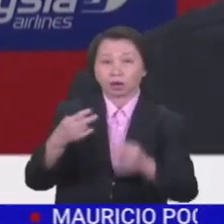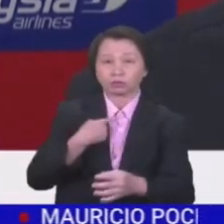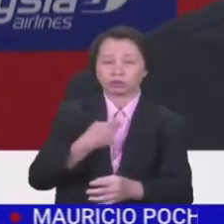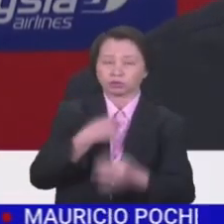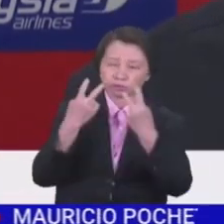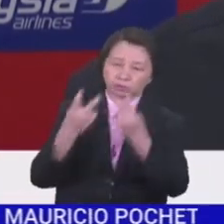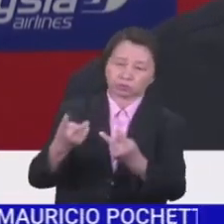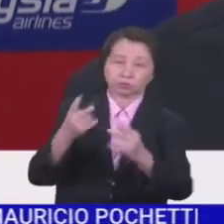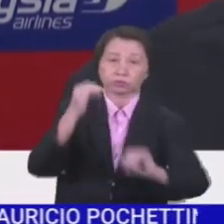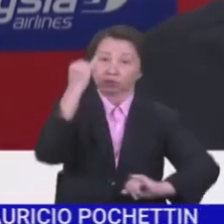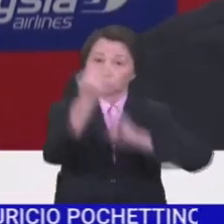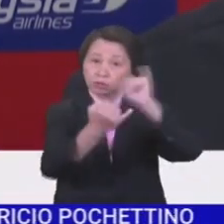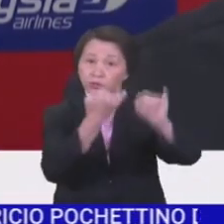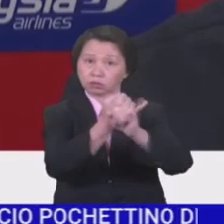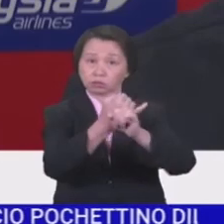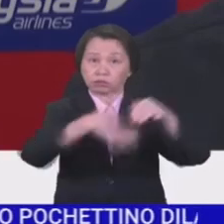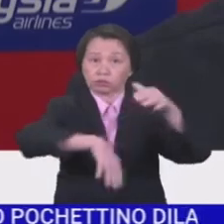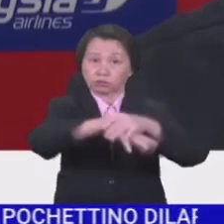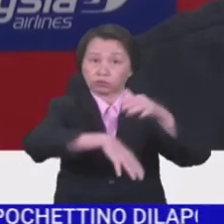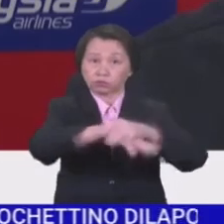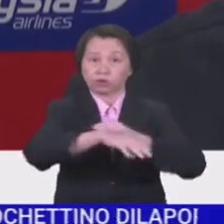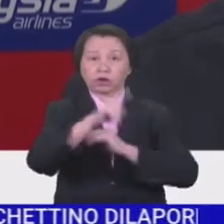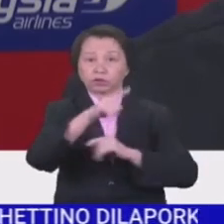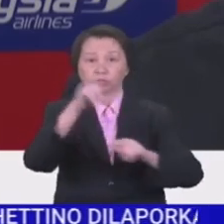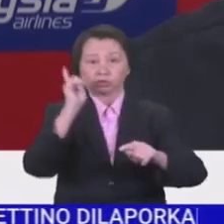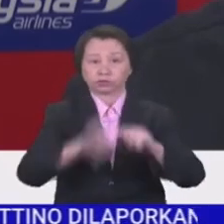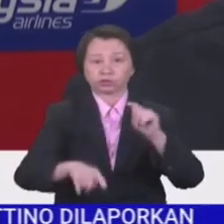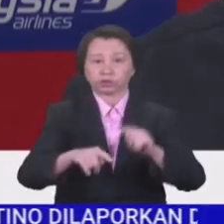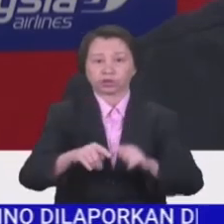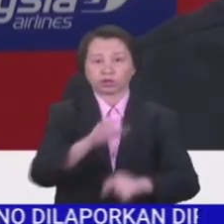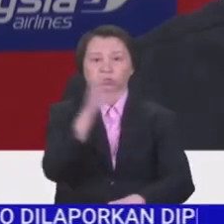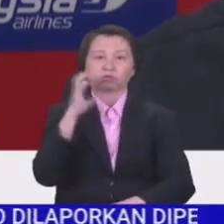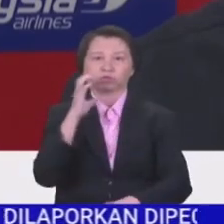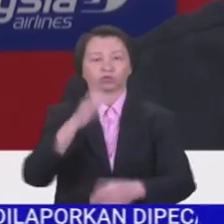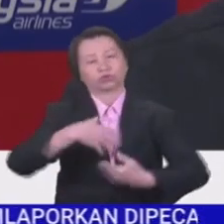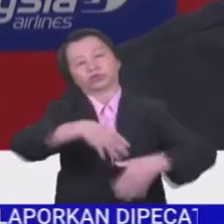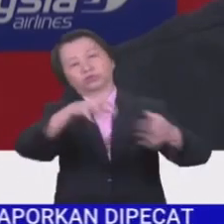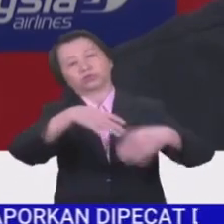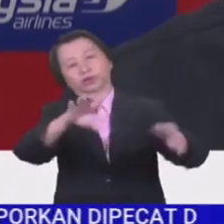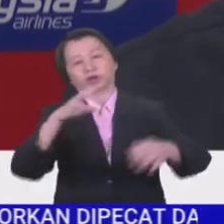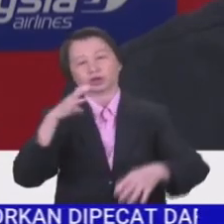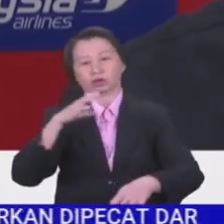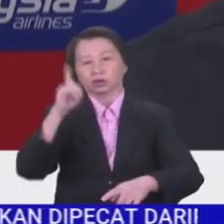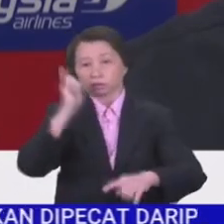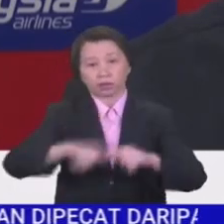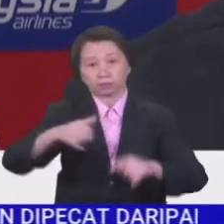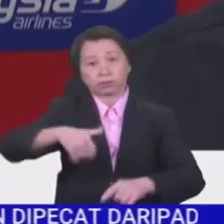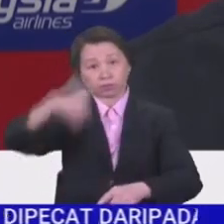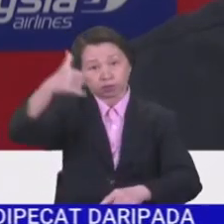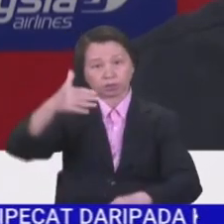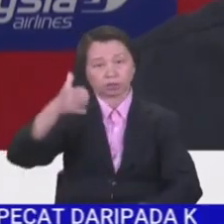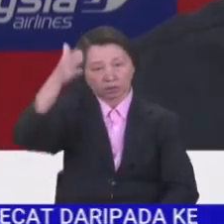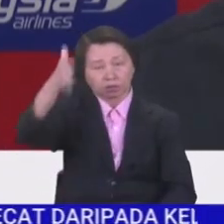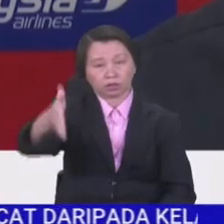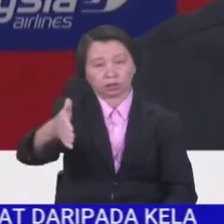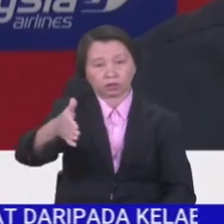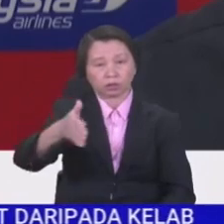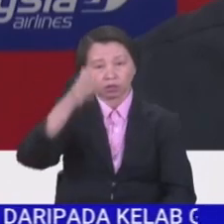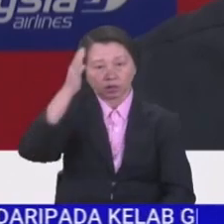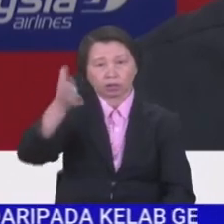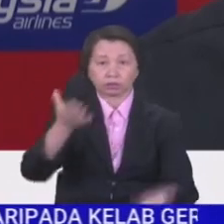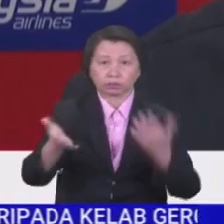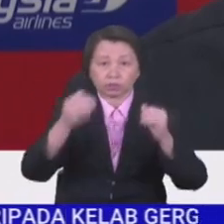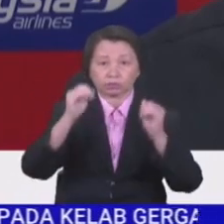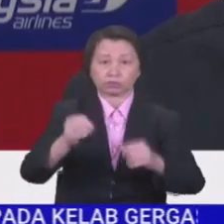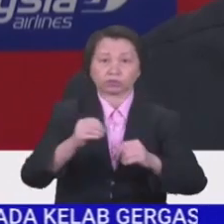lihat international football ni, dia tidak boleh you ambil coach je, you buat dia jalan. Tak boleh. You takkan boleh menang. You akan mungkin